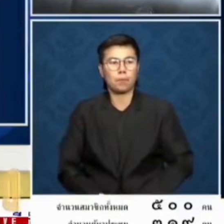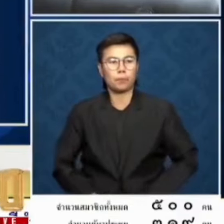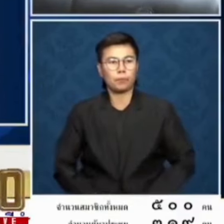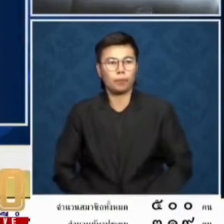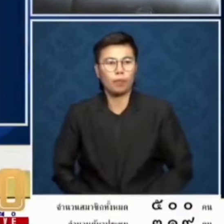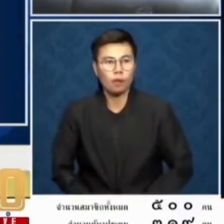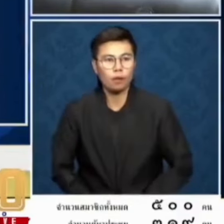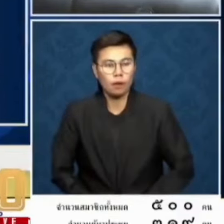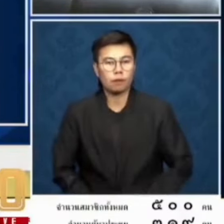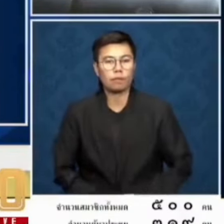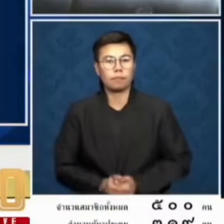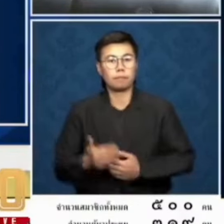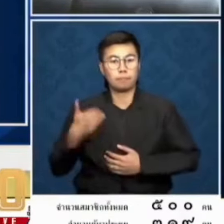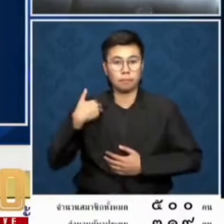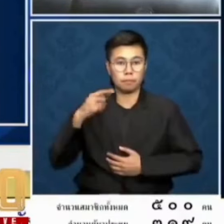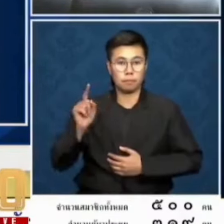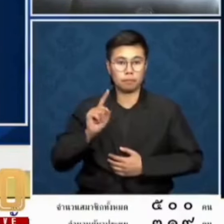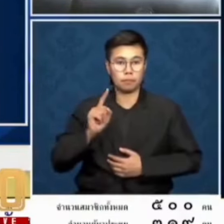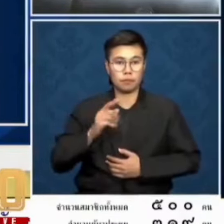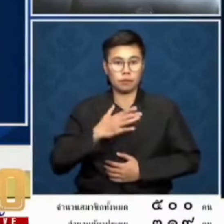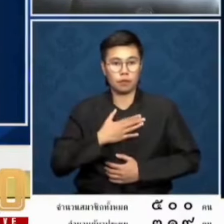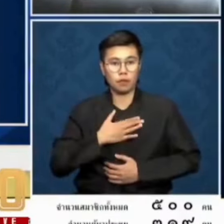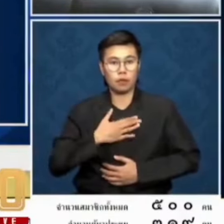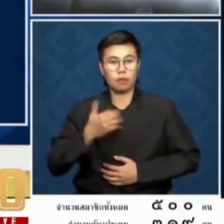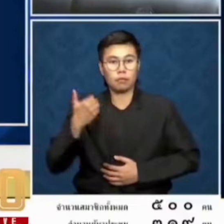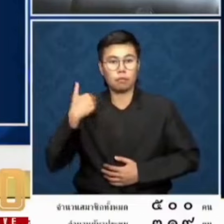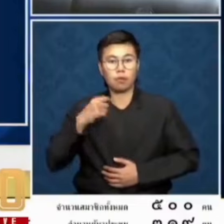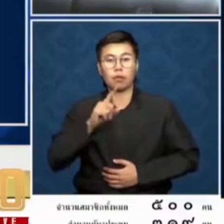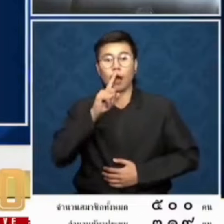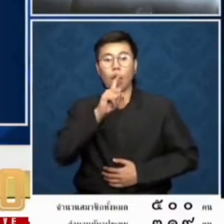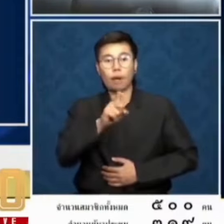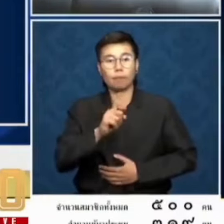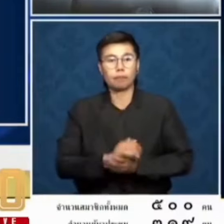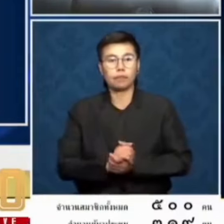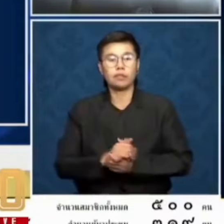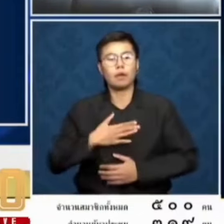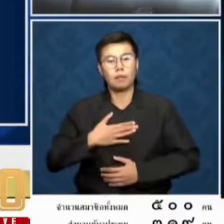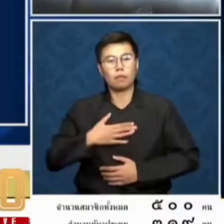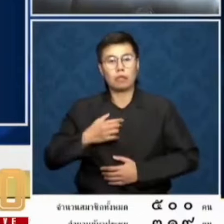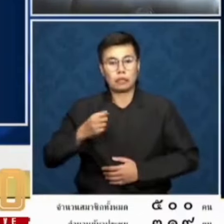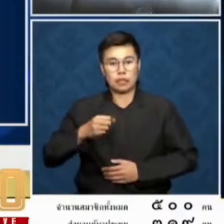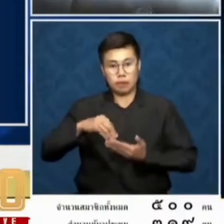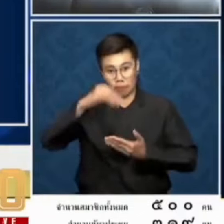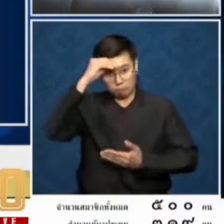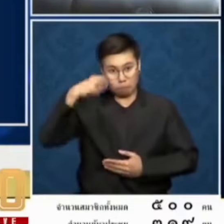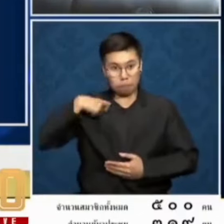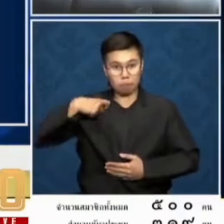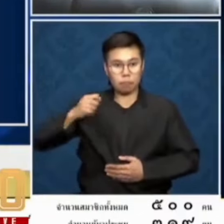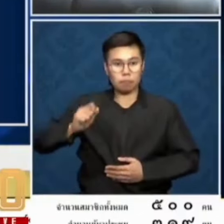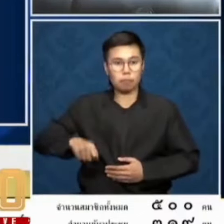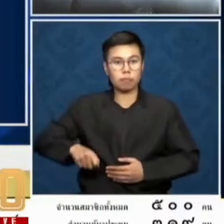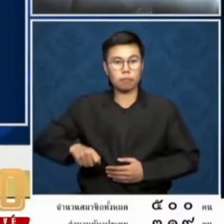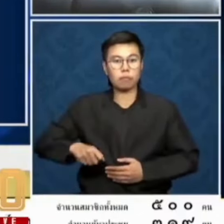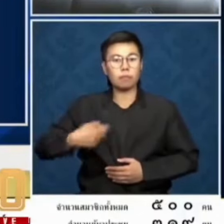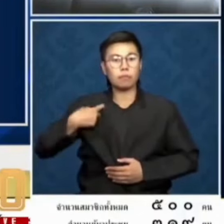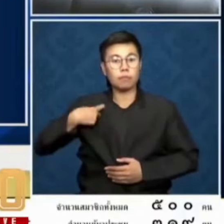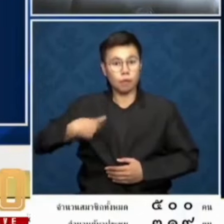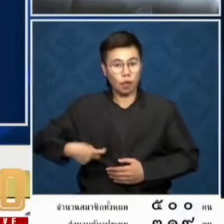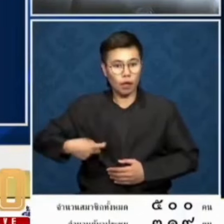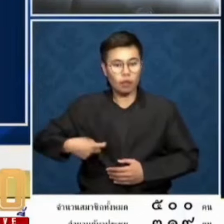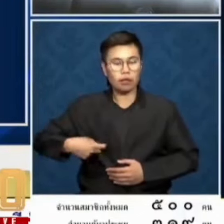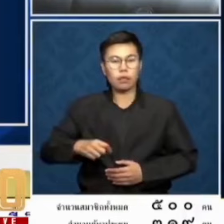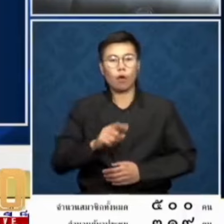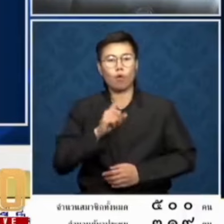นอกจากนั้นค่ะดิฉันเองก็ได้เคยมีคนมาสอบถามนะคะทนายความนะคะถามว่าโดนมิจฉาชีพเล่นงานเนี่ยจะต้องแจ้ง